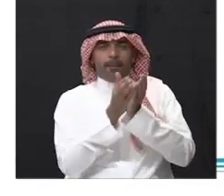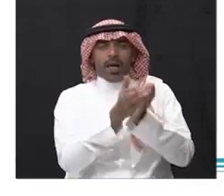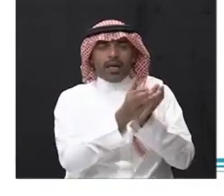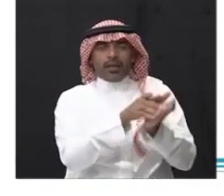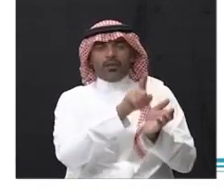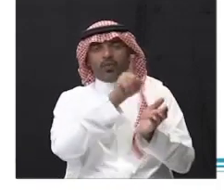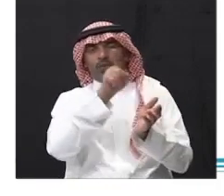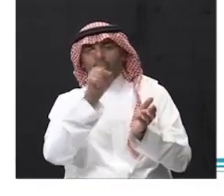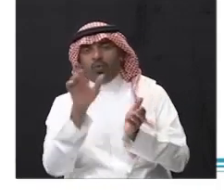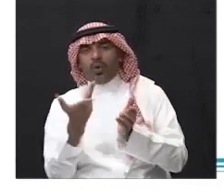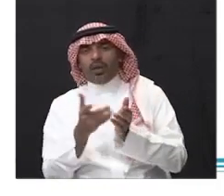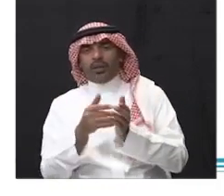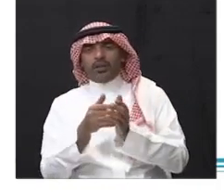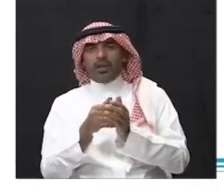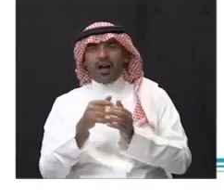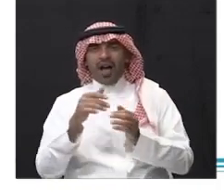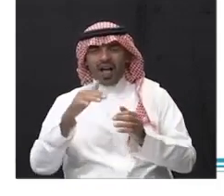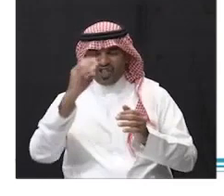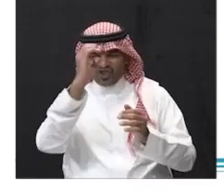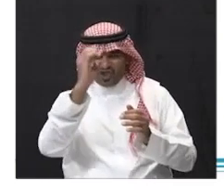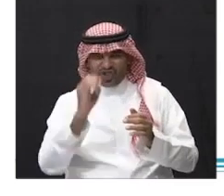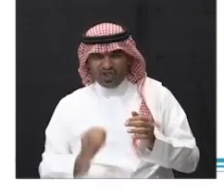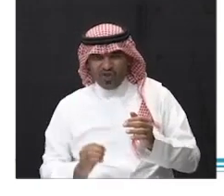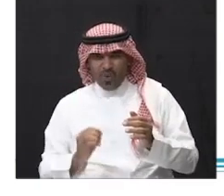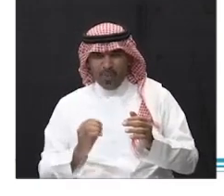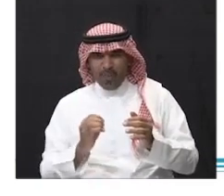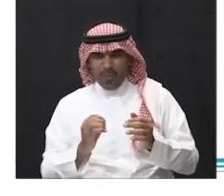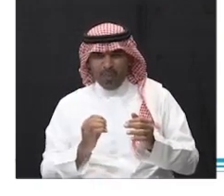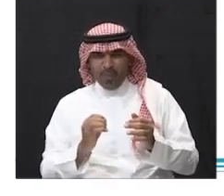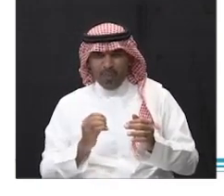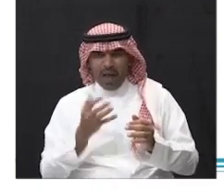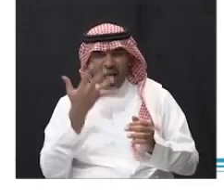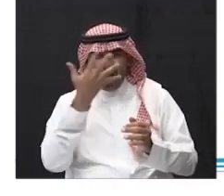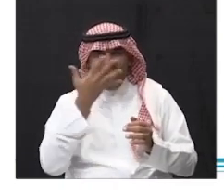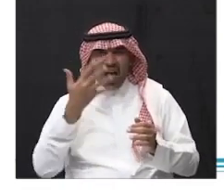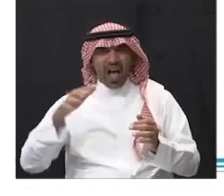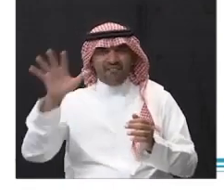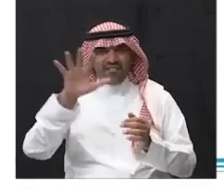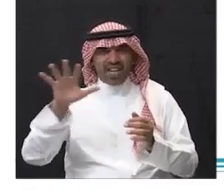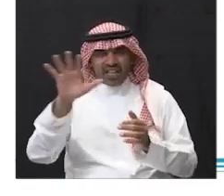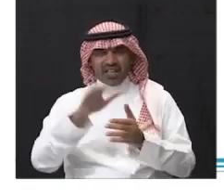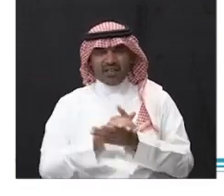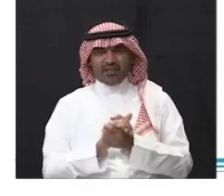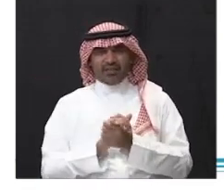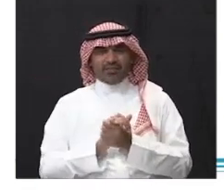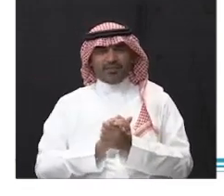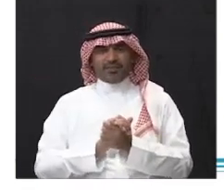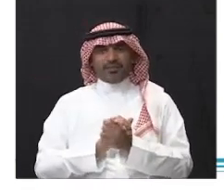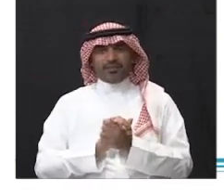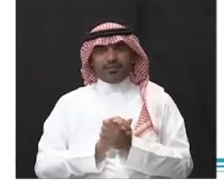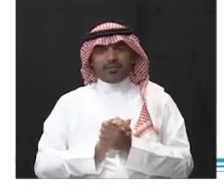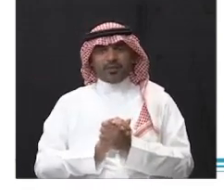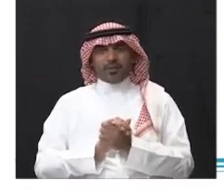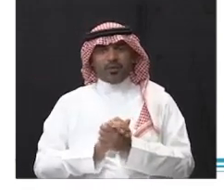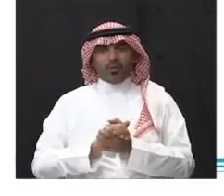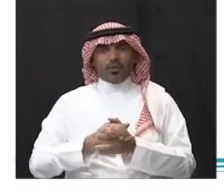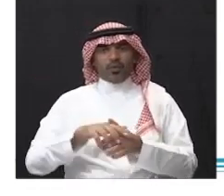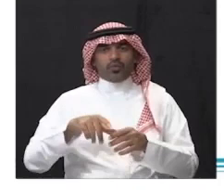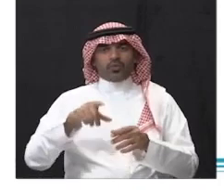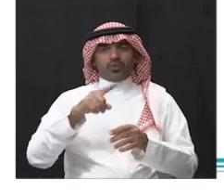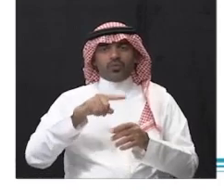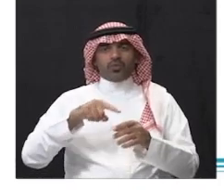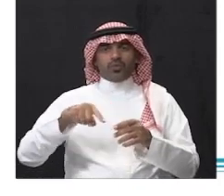محققا بذلك حلم الأوروبيين. ومن الثابت أن فاسكو دا جاما قد استفاد